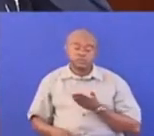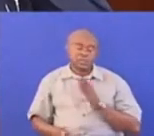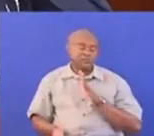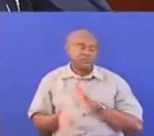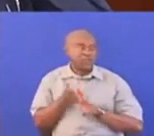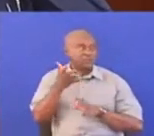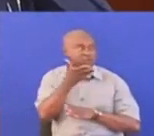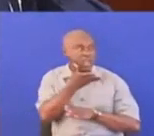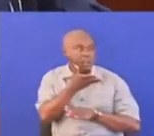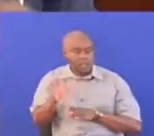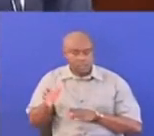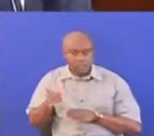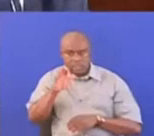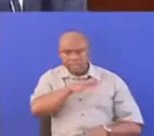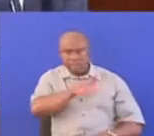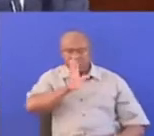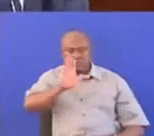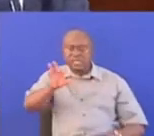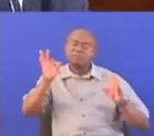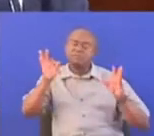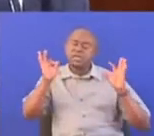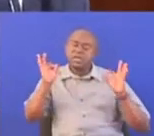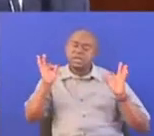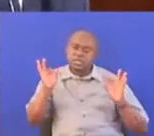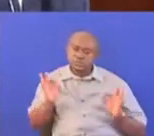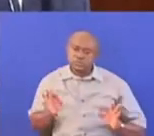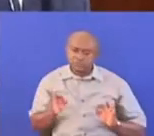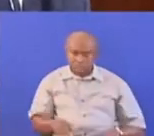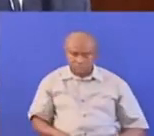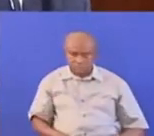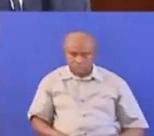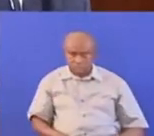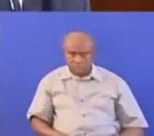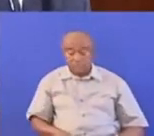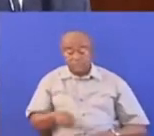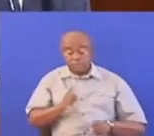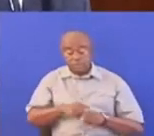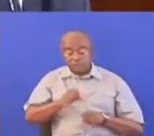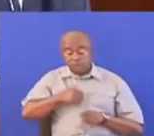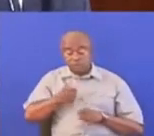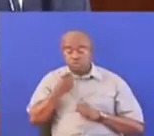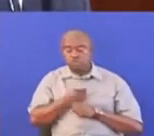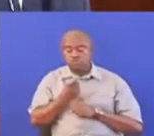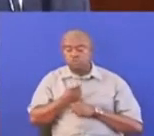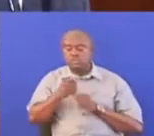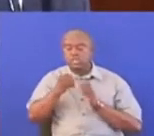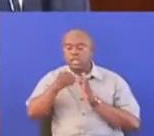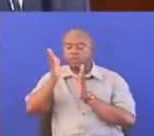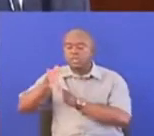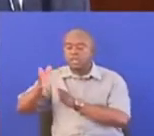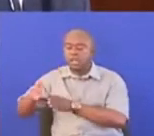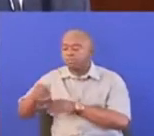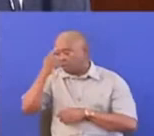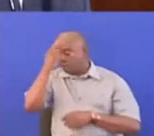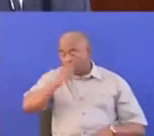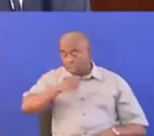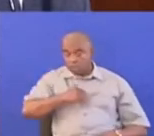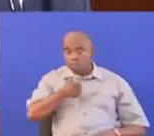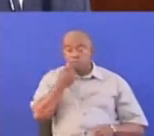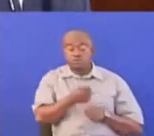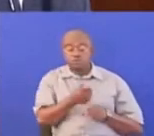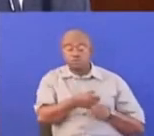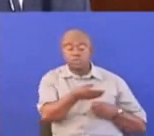vya maji, lakini mazingira yake ni mazuri sana. Sasa tunaporuhusu shughuli za binadamu, maana yake tumeruhusu shughuli za